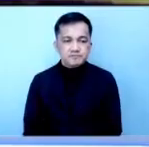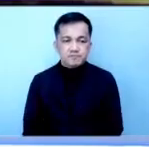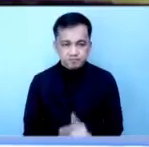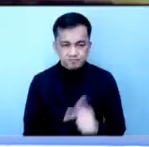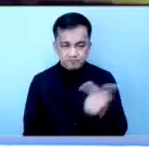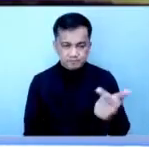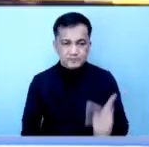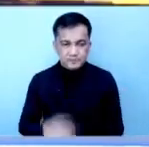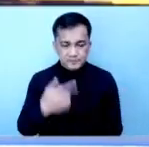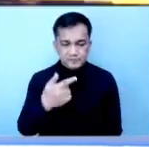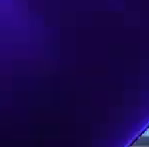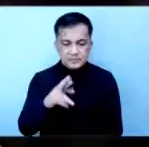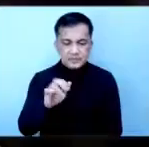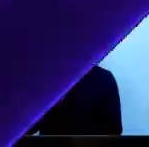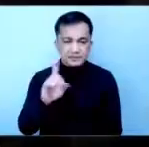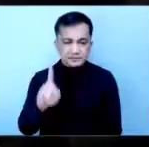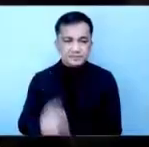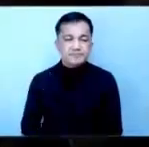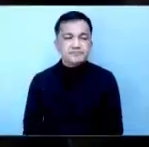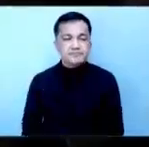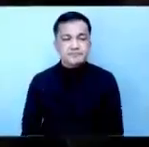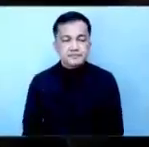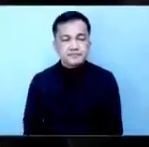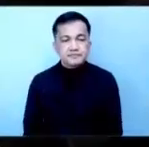si Gerard De La Peña.